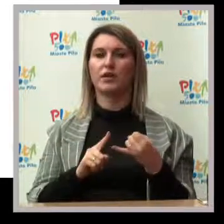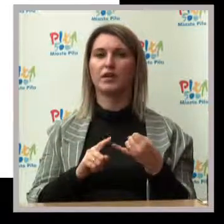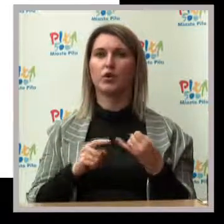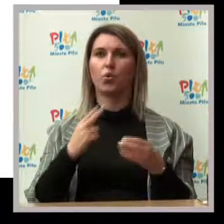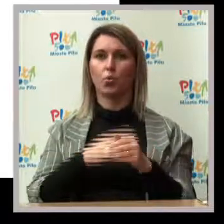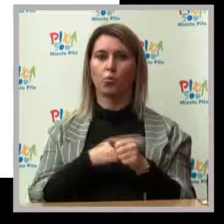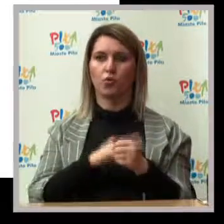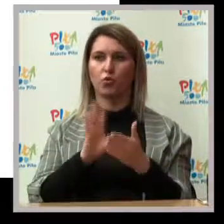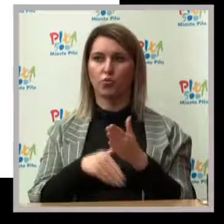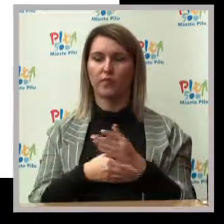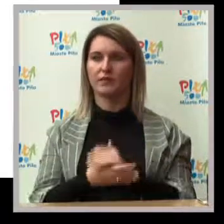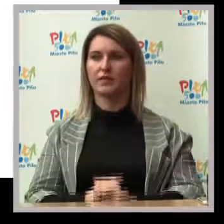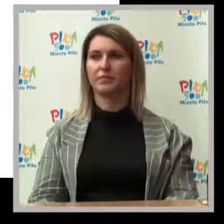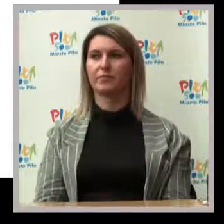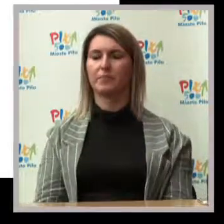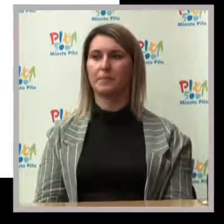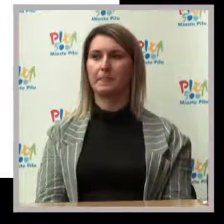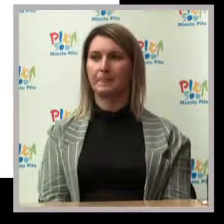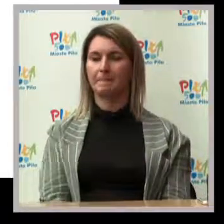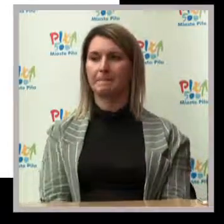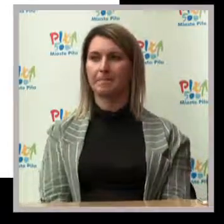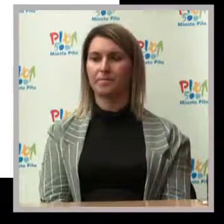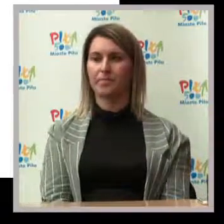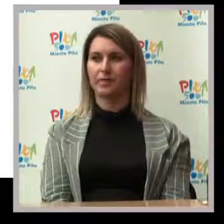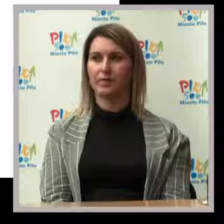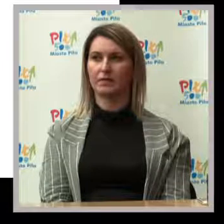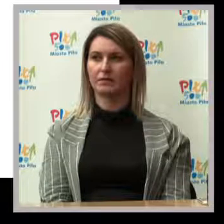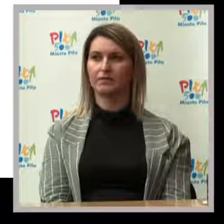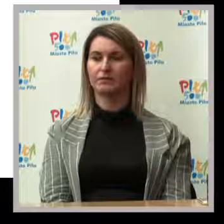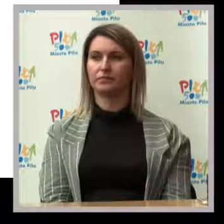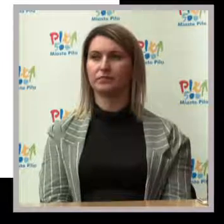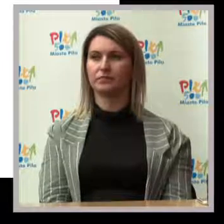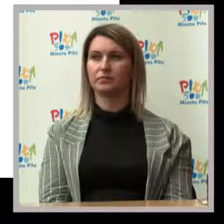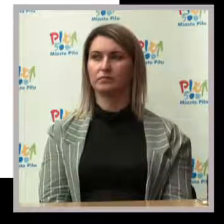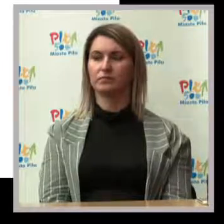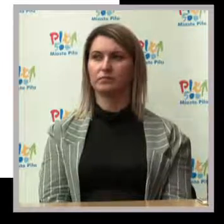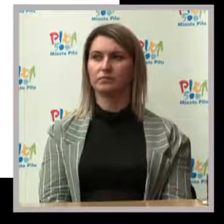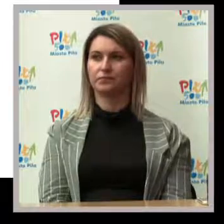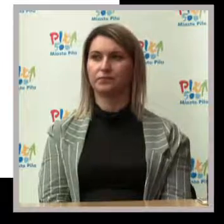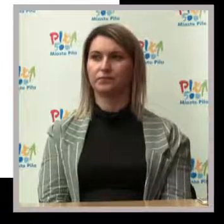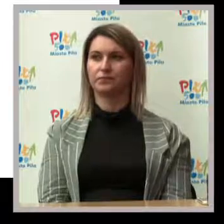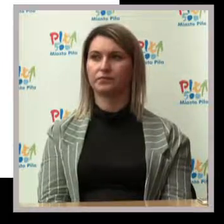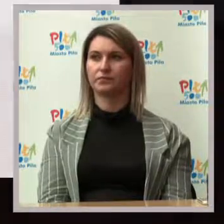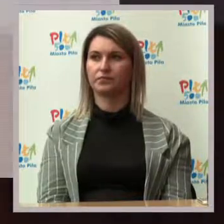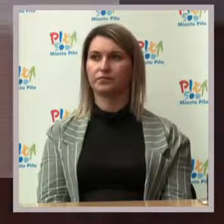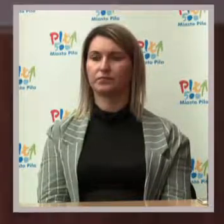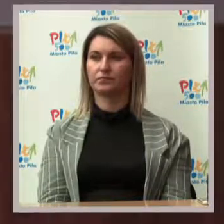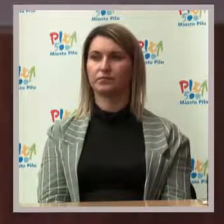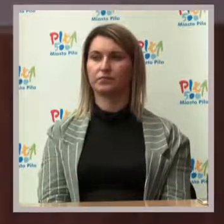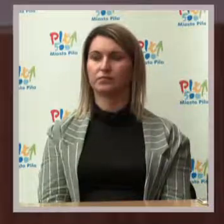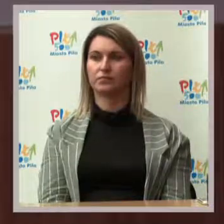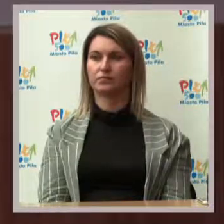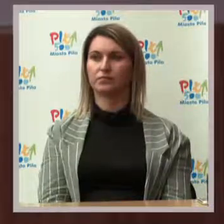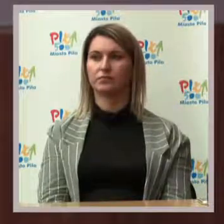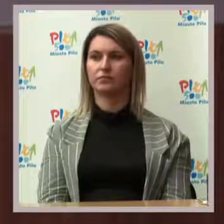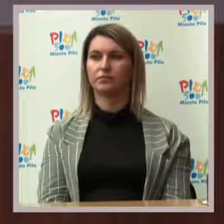projektu, który był wcześniej realizowany przez poprzednie rządy, a